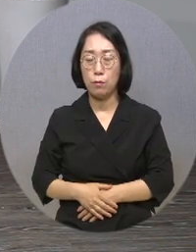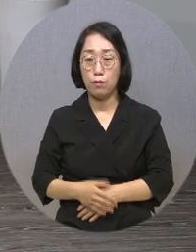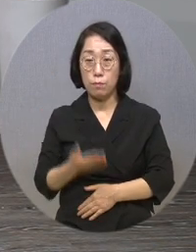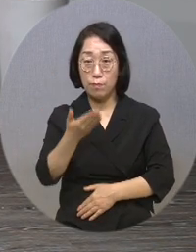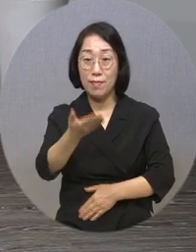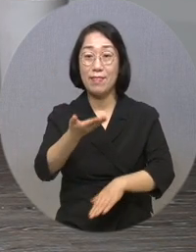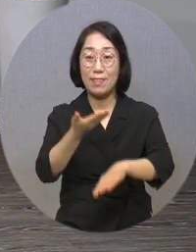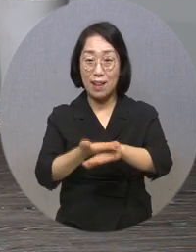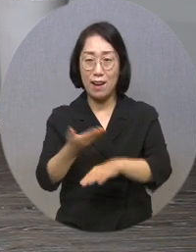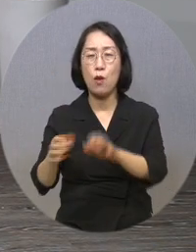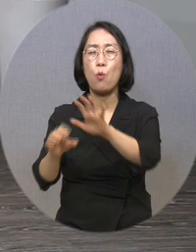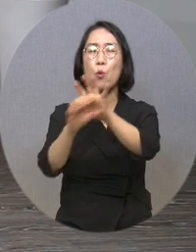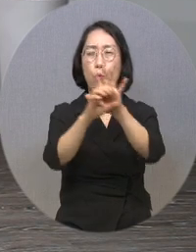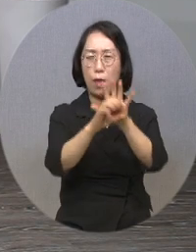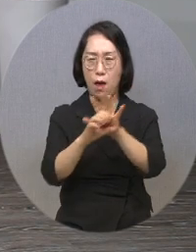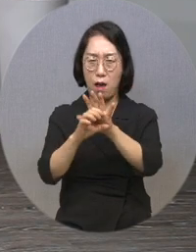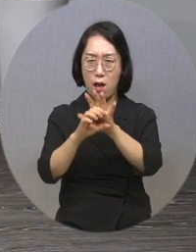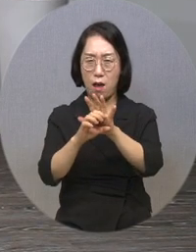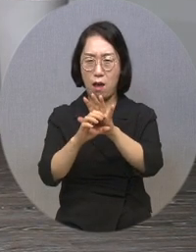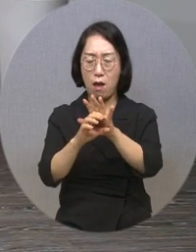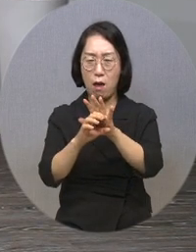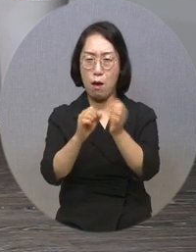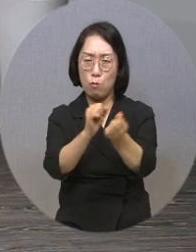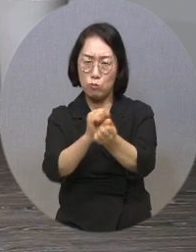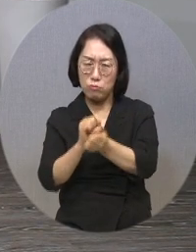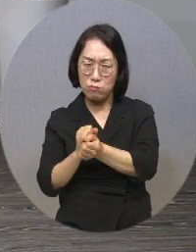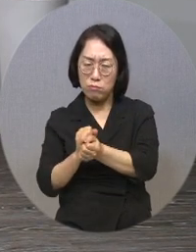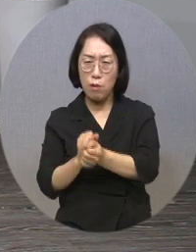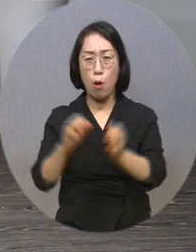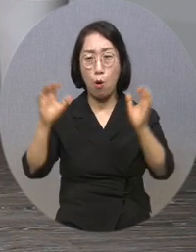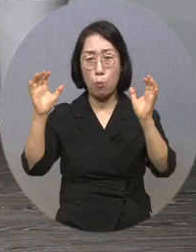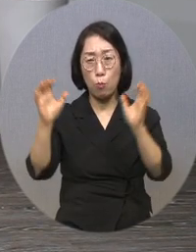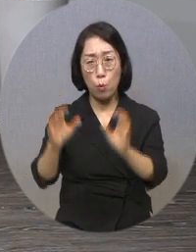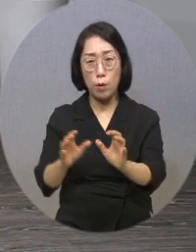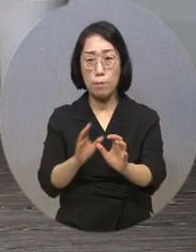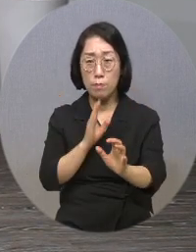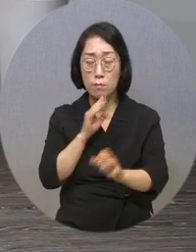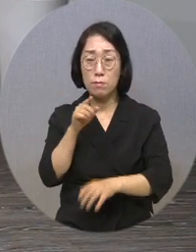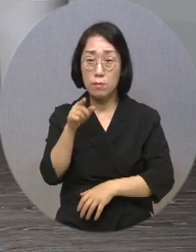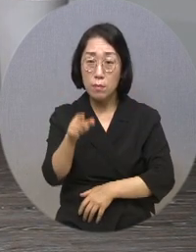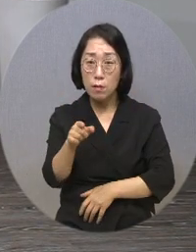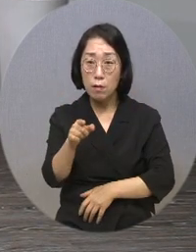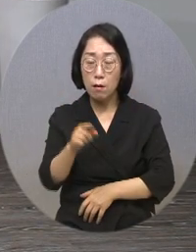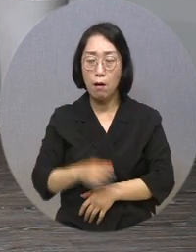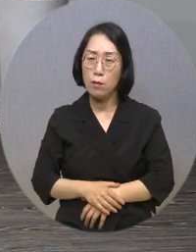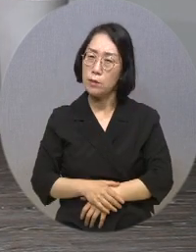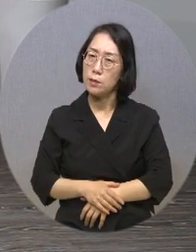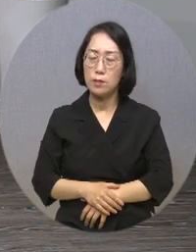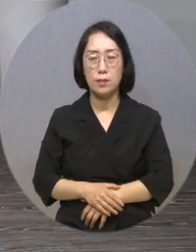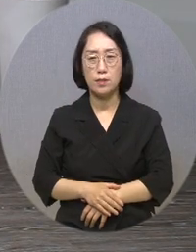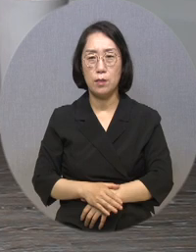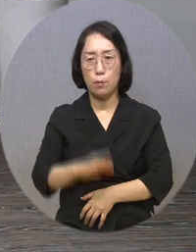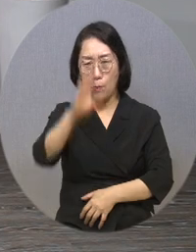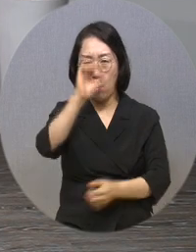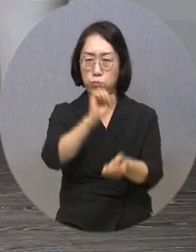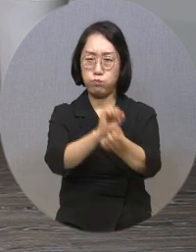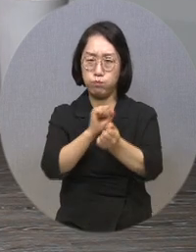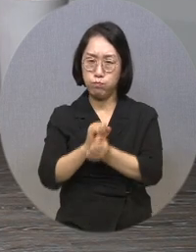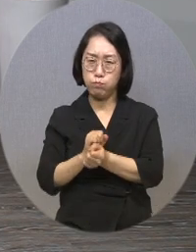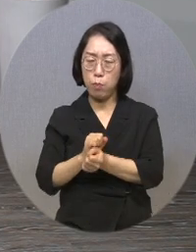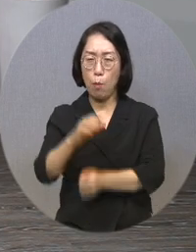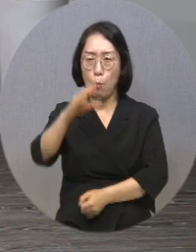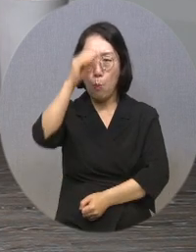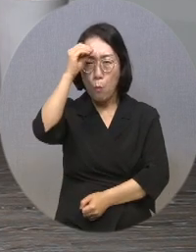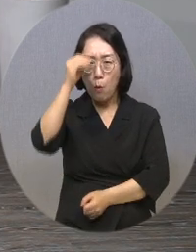지금 팬데믹 시대에서 이런 출판 기념회를 한다는 것 자체가 이제 방역의 모범을 보여야 하는 정치인들에게는 좀